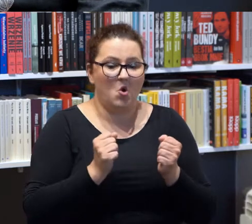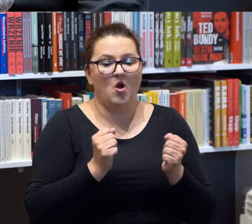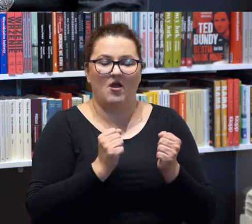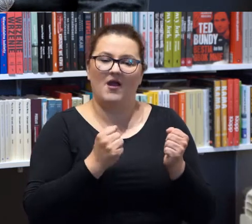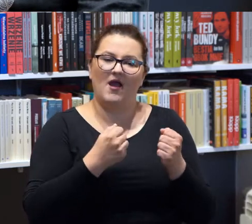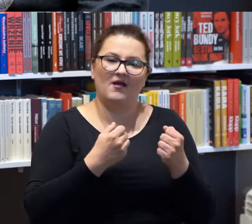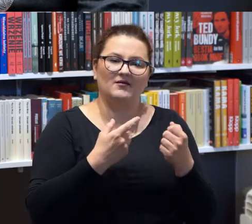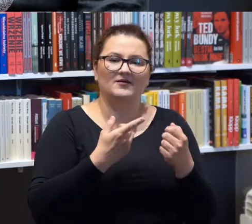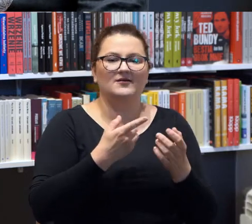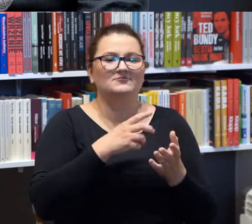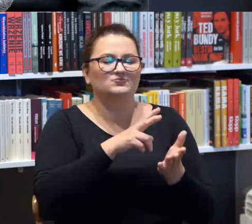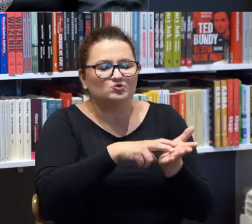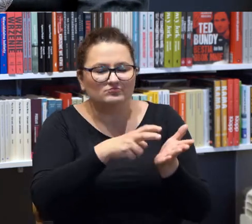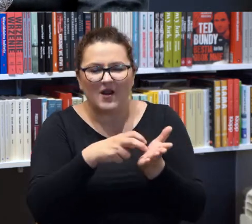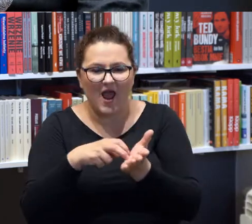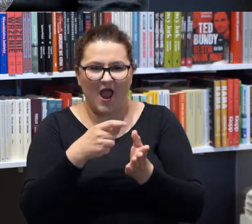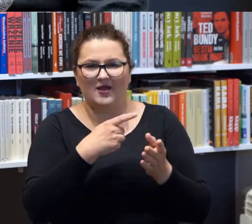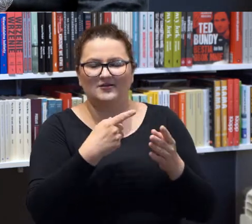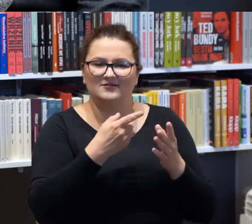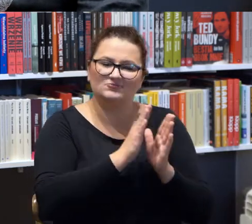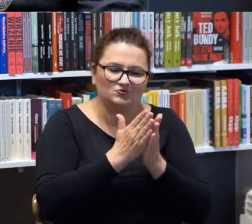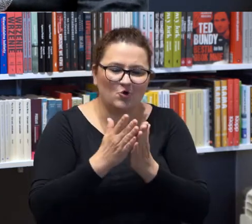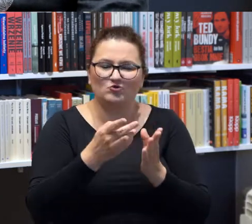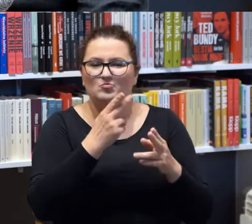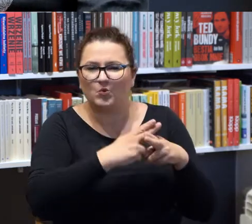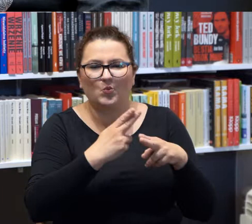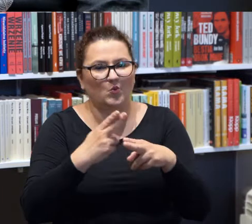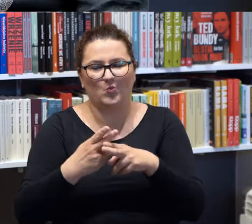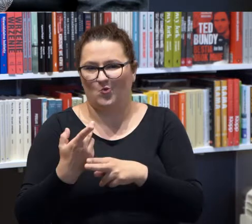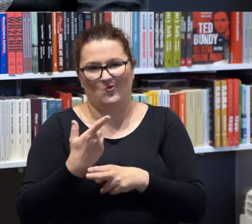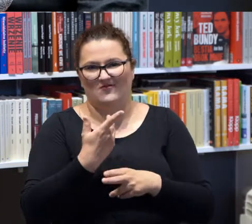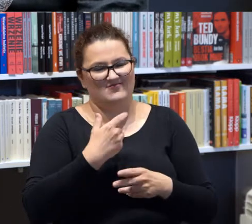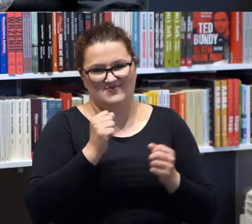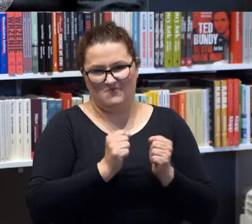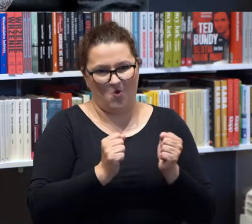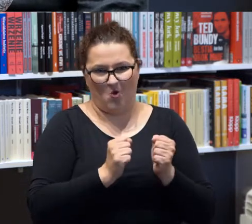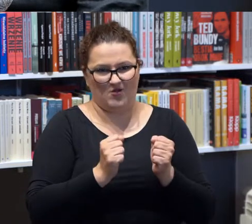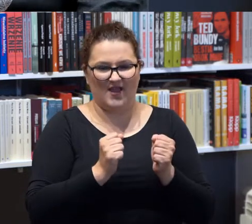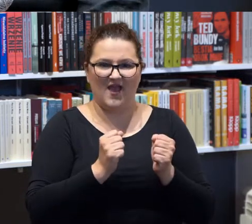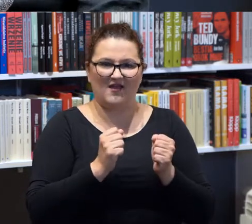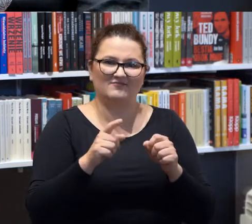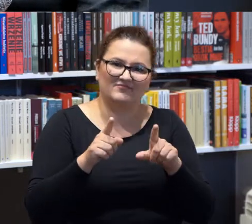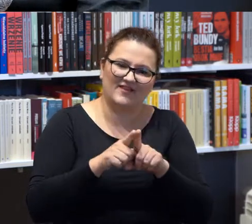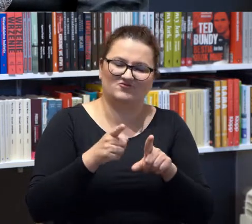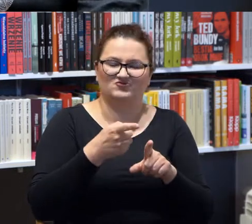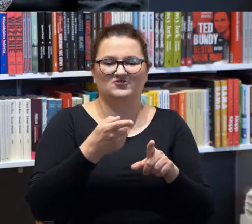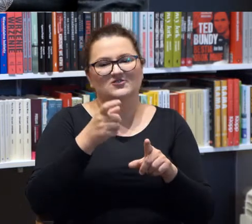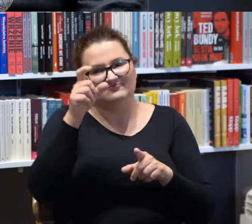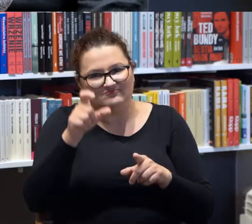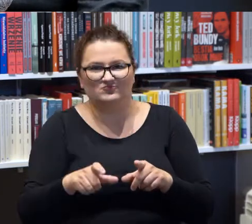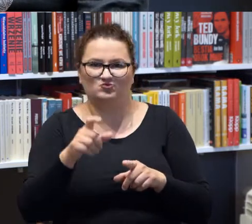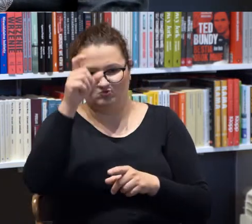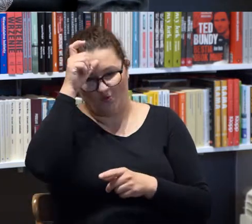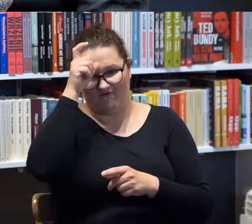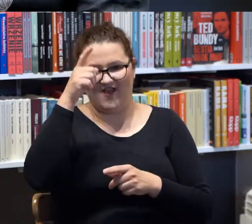pozostawiać ani tych luk narracyjnych, i nie boję się też pozostawiać go jako takiego człowieka trochę dziurawego w cudzysłowie, to znaczy takiego, o